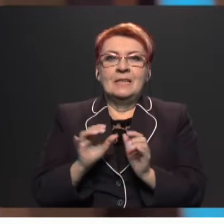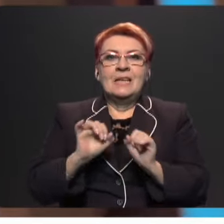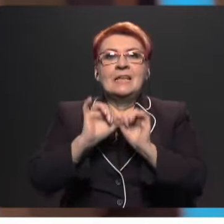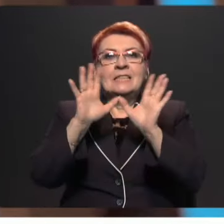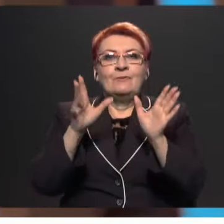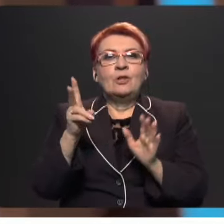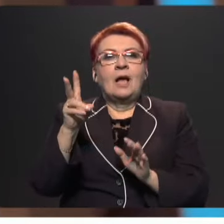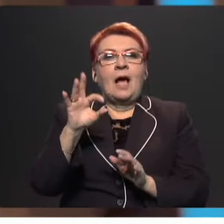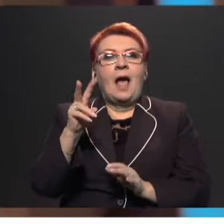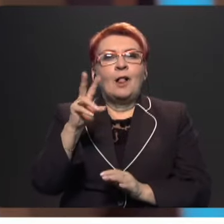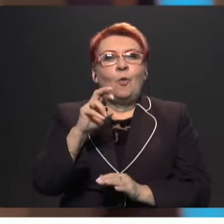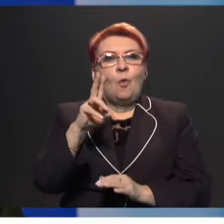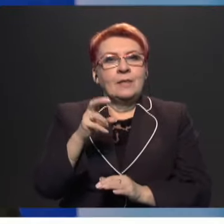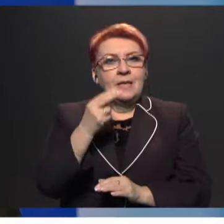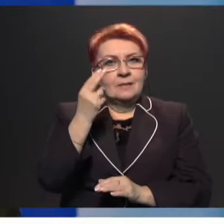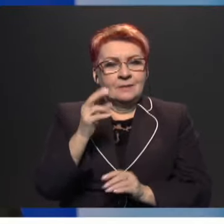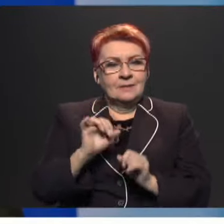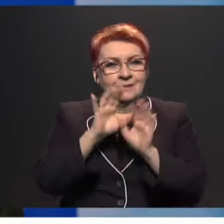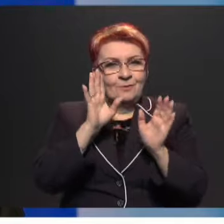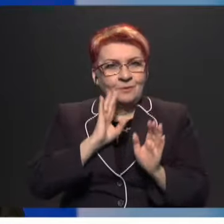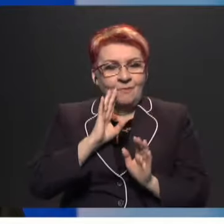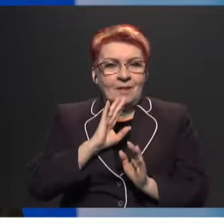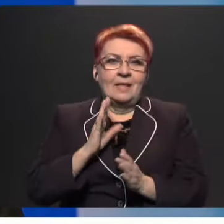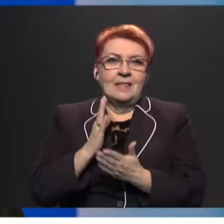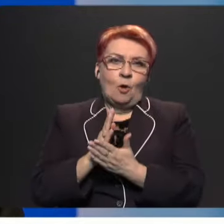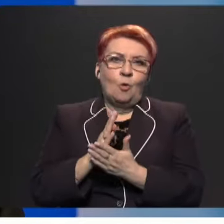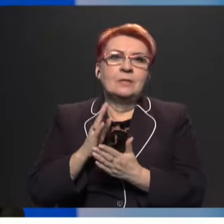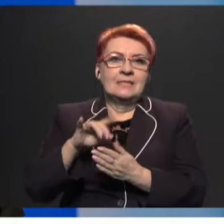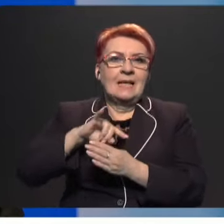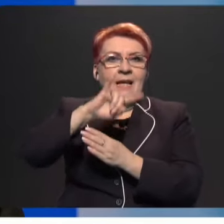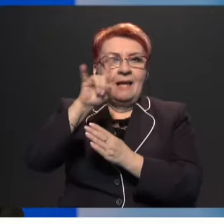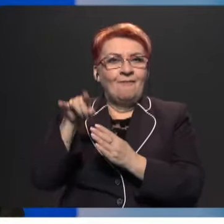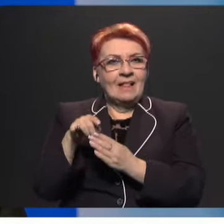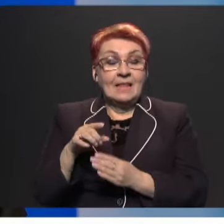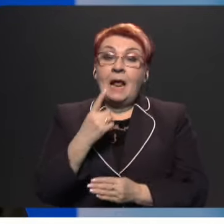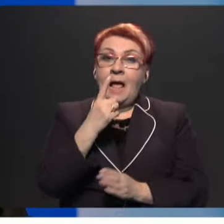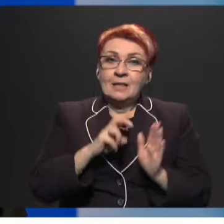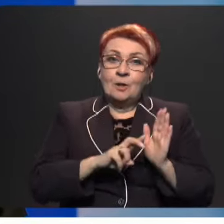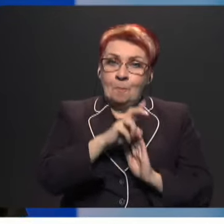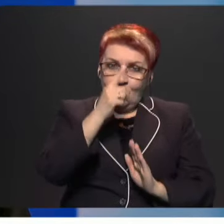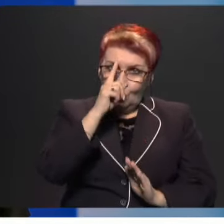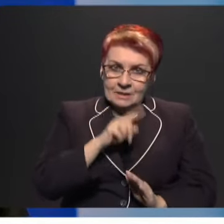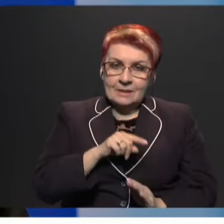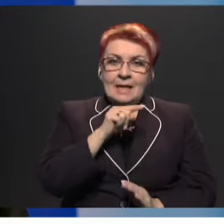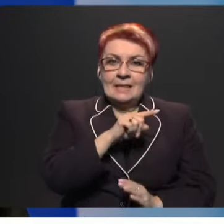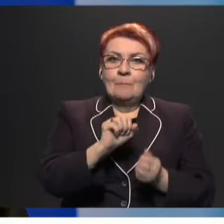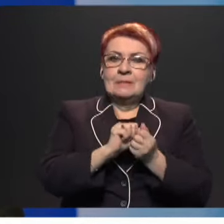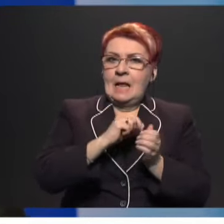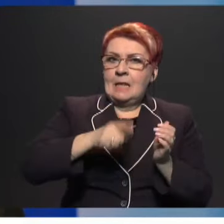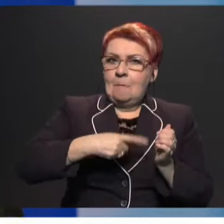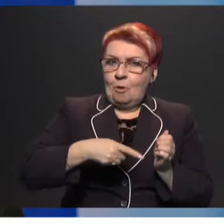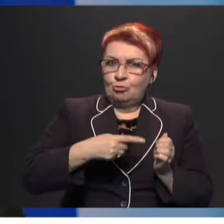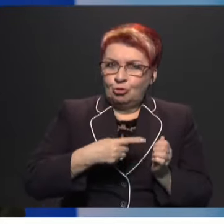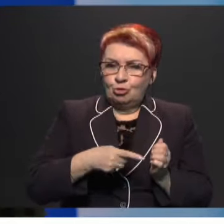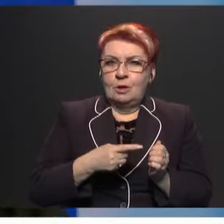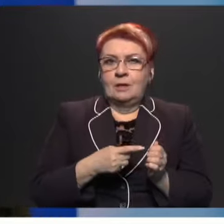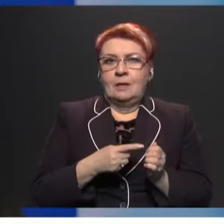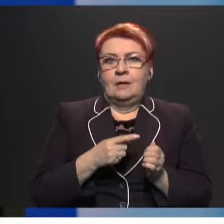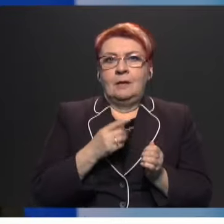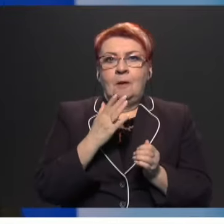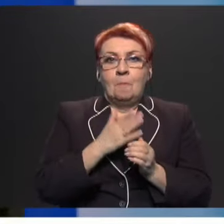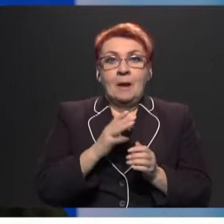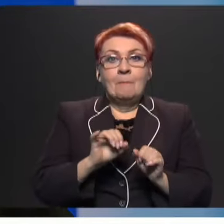находится. Угу. Поэтому он не всегда так выходит. Знаю один приход, на котором там стиральная машинка прямо